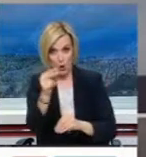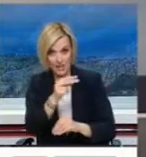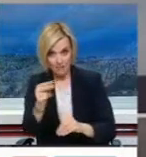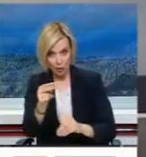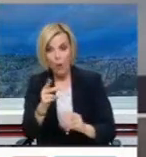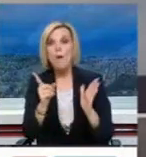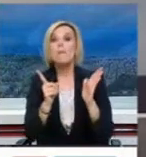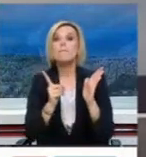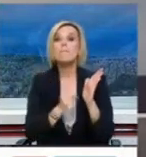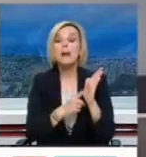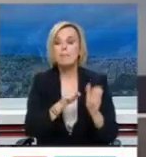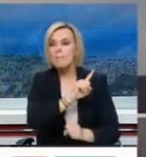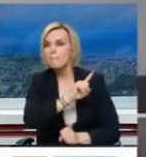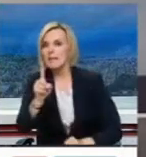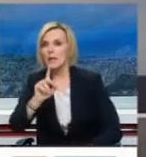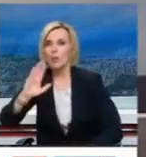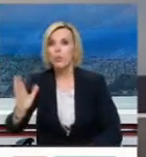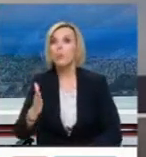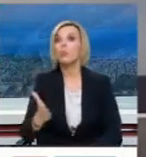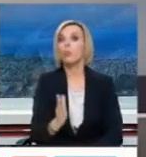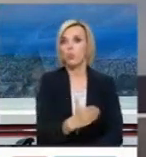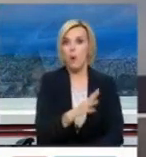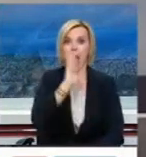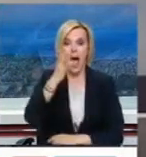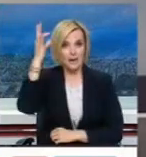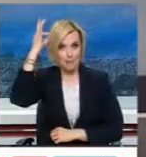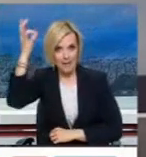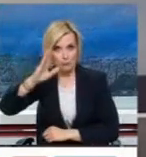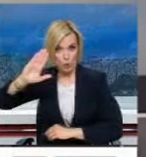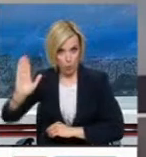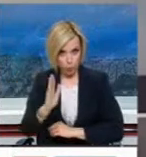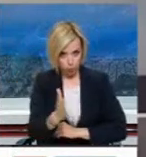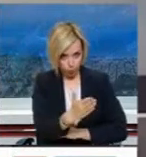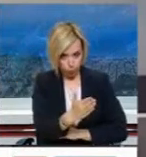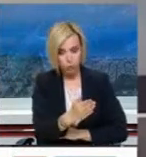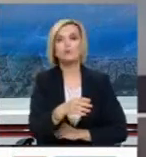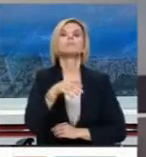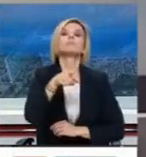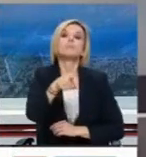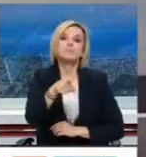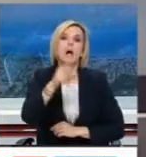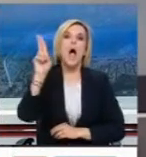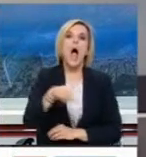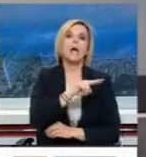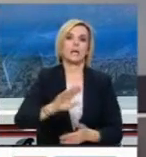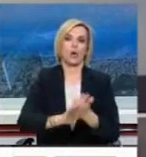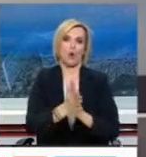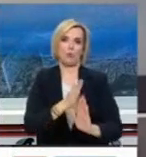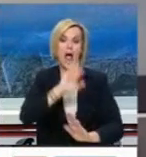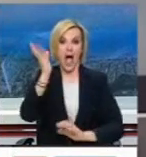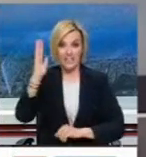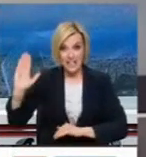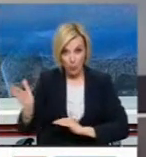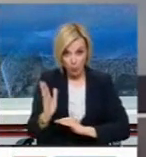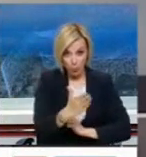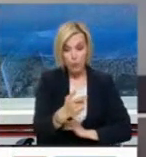συμβάσεων εργασίας του συνόλου του προσωπικού της και σε περίπτωση που το πραγματοποιήσει η απόλυση είναι άκυρη. Πέμπτον,